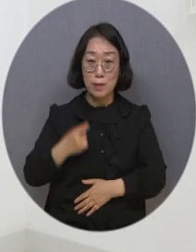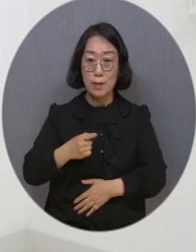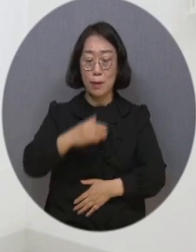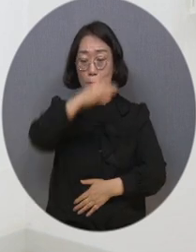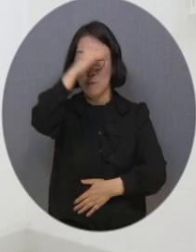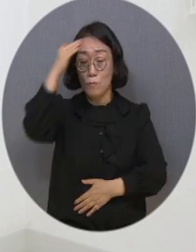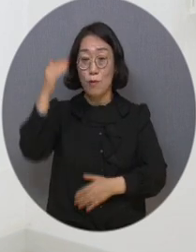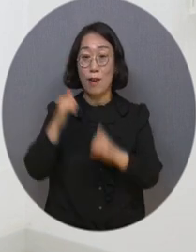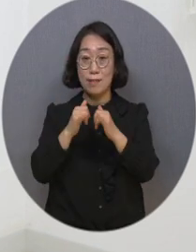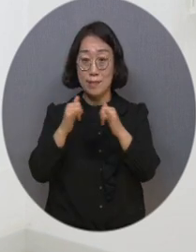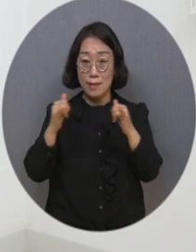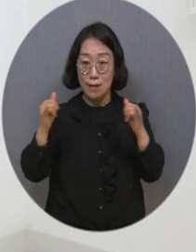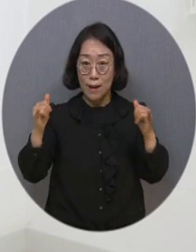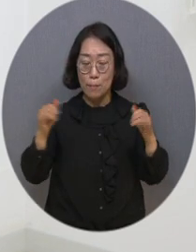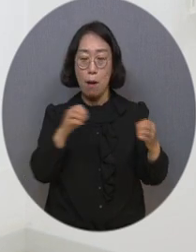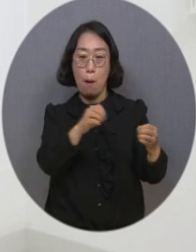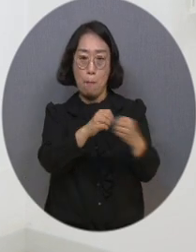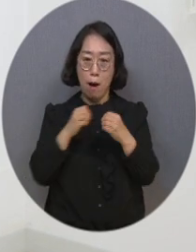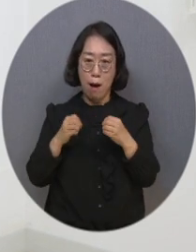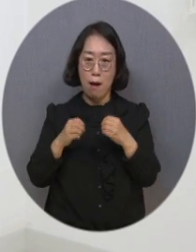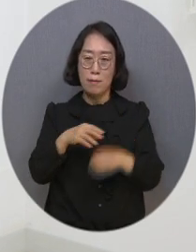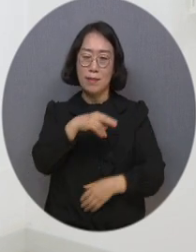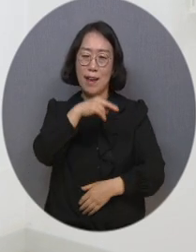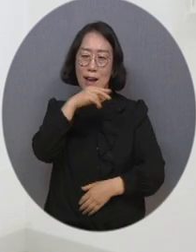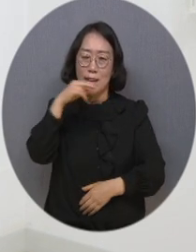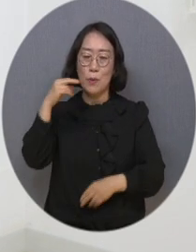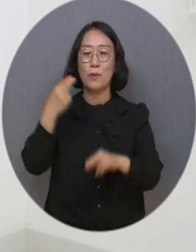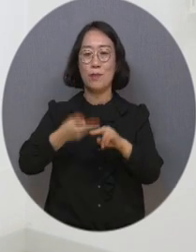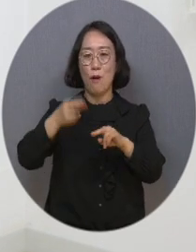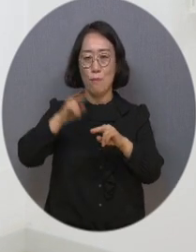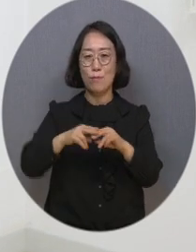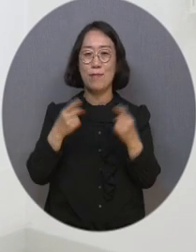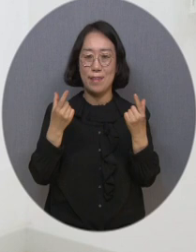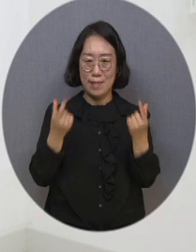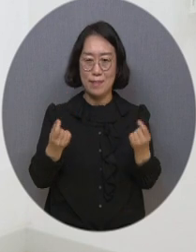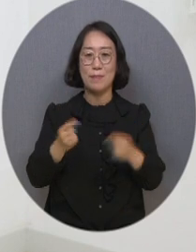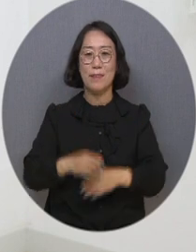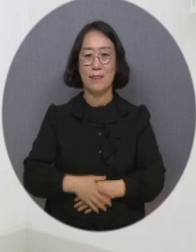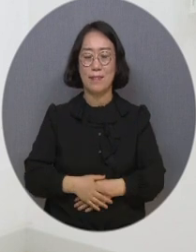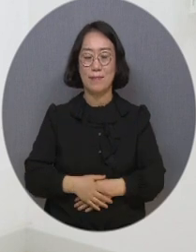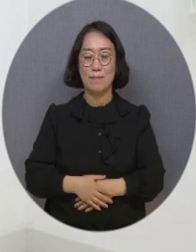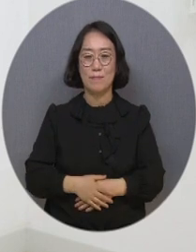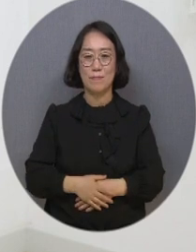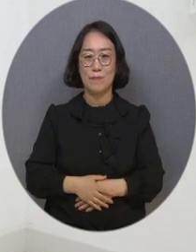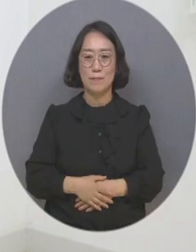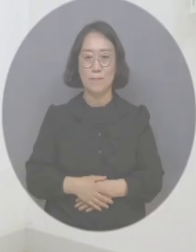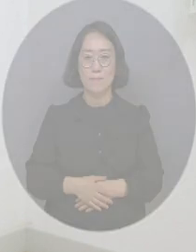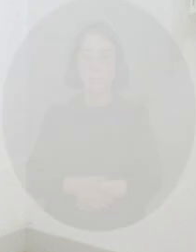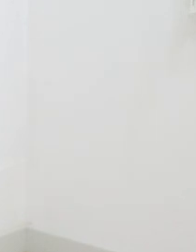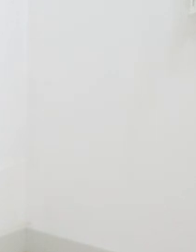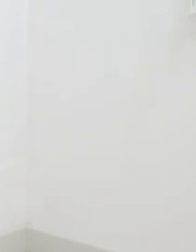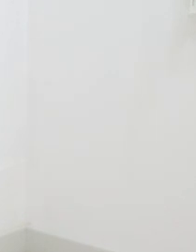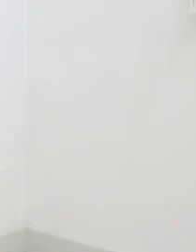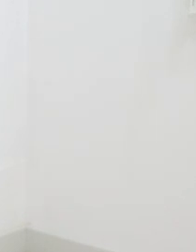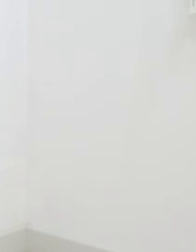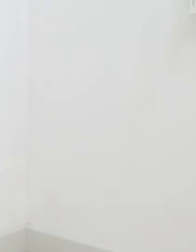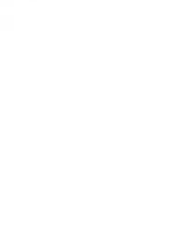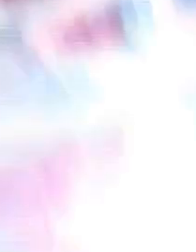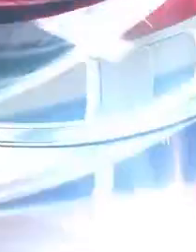관람객들에게 고스란히 전해져 향기로운 선물이 되고 있습니다 복지티비 뉴스 배은아입니다